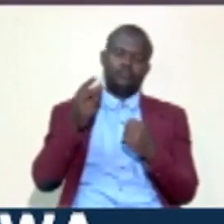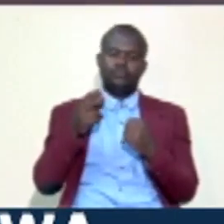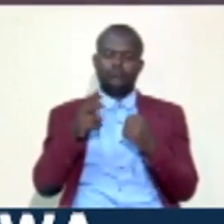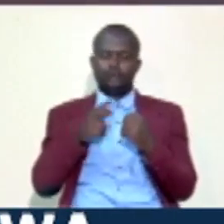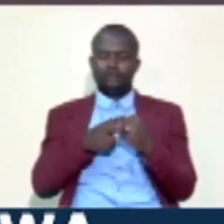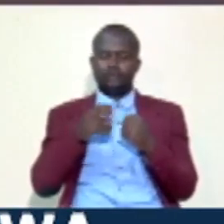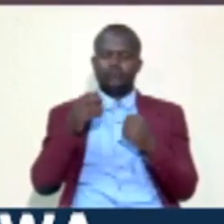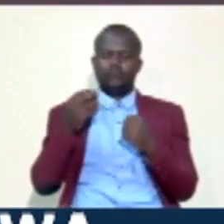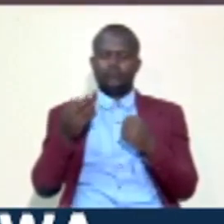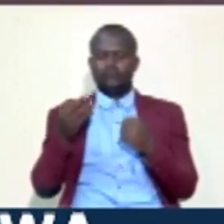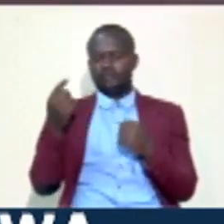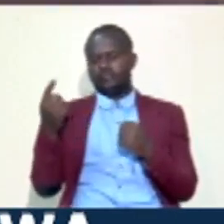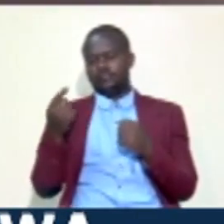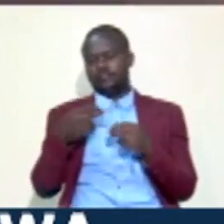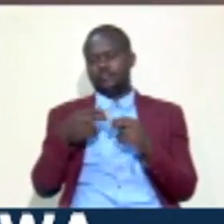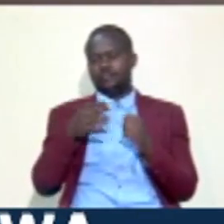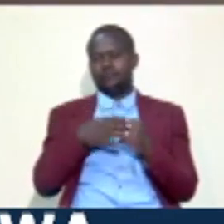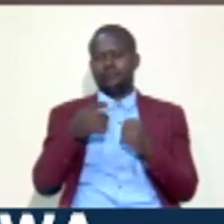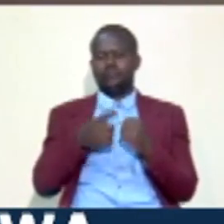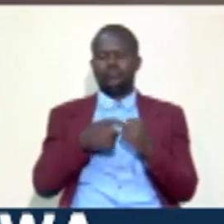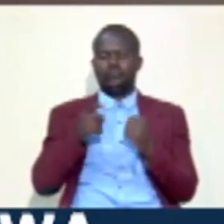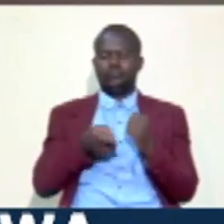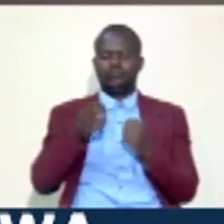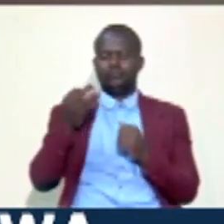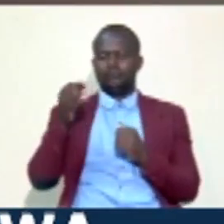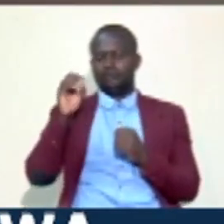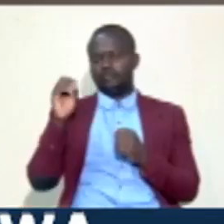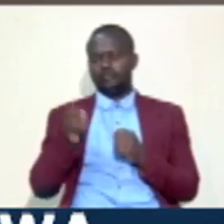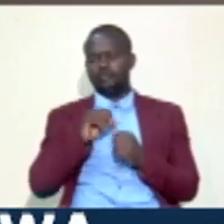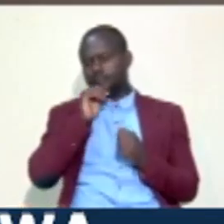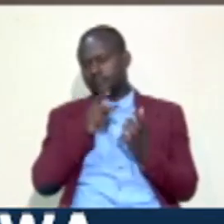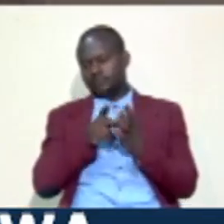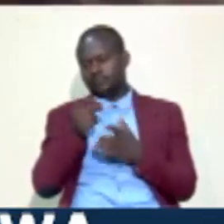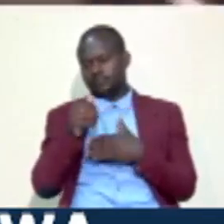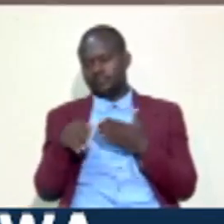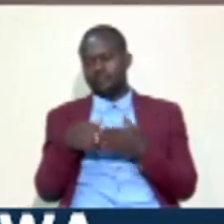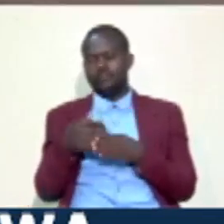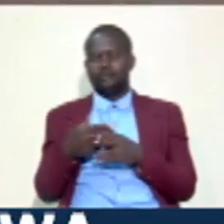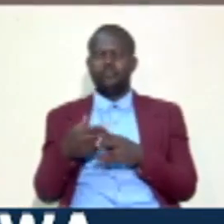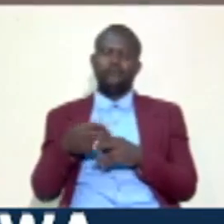1,172,731, bingana na 96.3%. Abatarishyura uyu mwenda